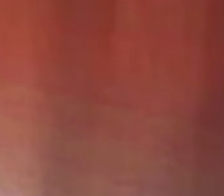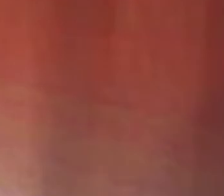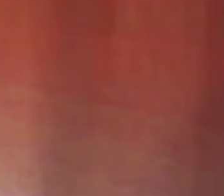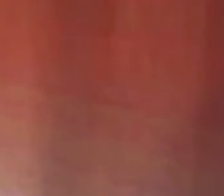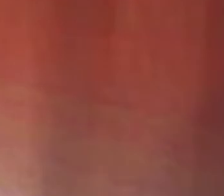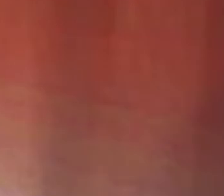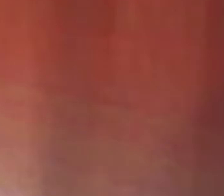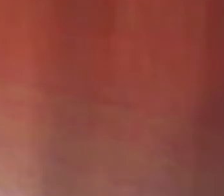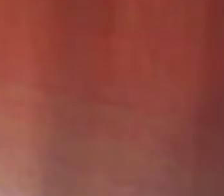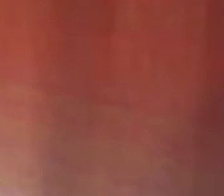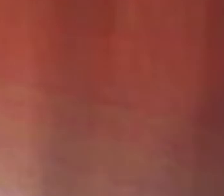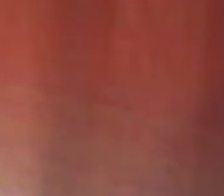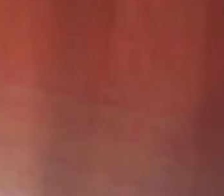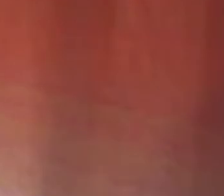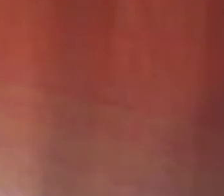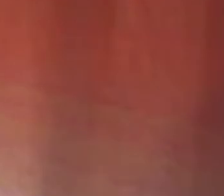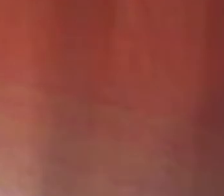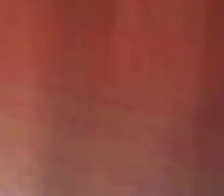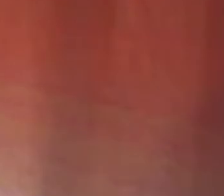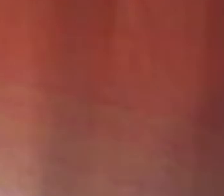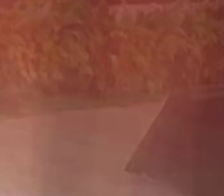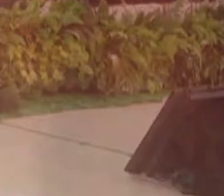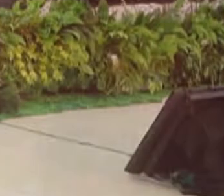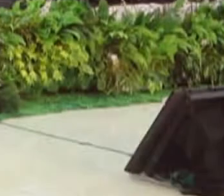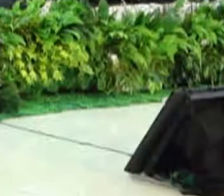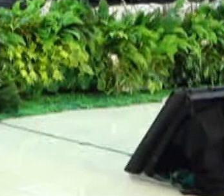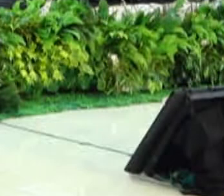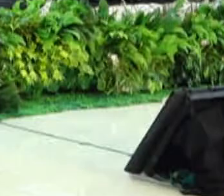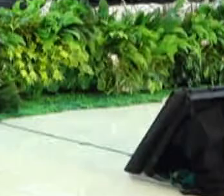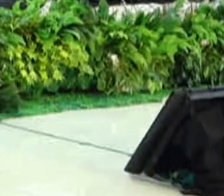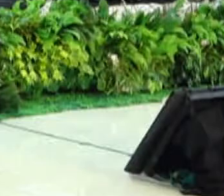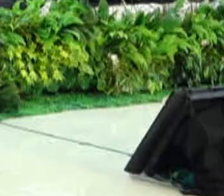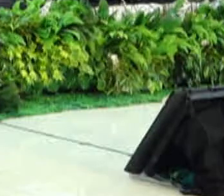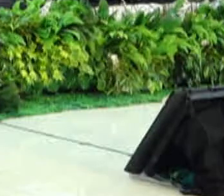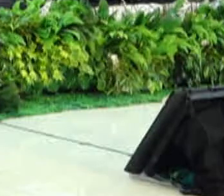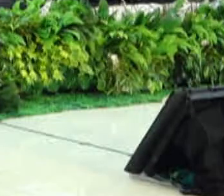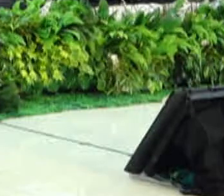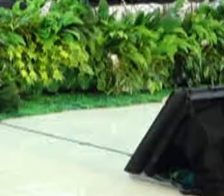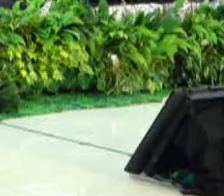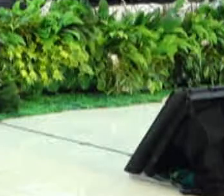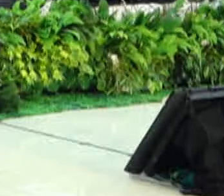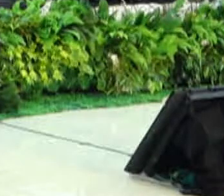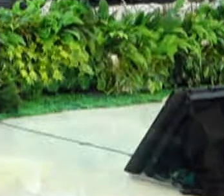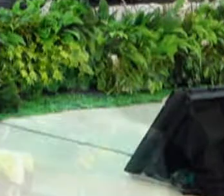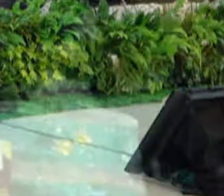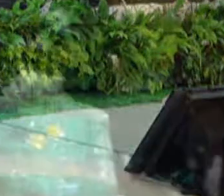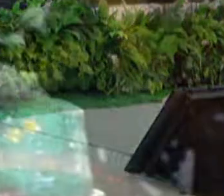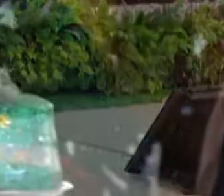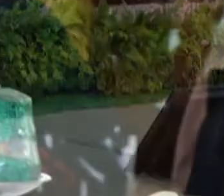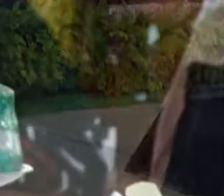sehingga dapat memimpin kami menjadi individu-individu yang bermanfaat bagi daerah, bangsa, dan